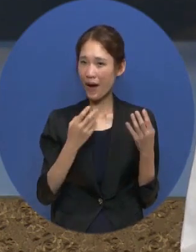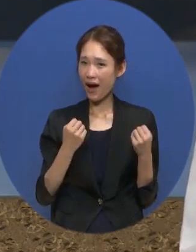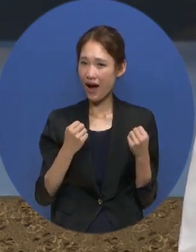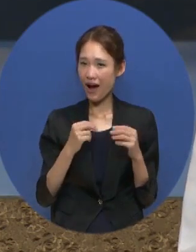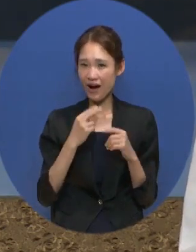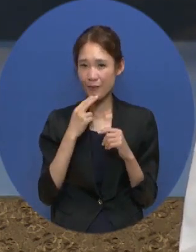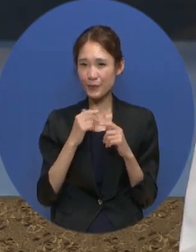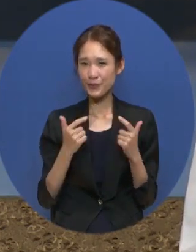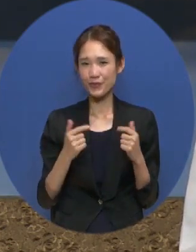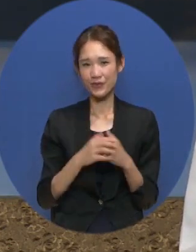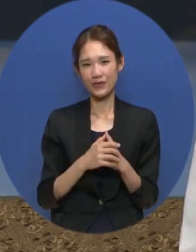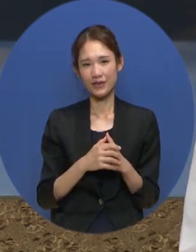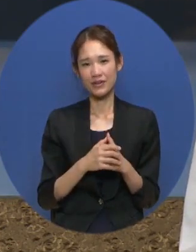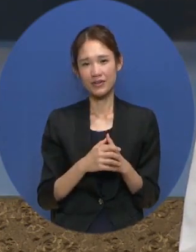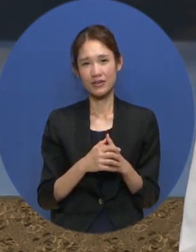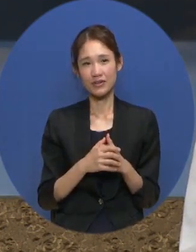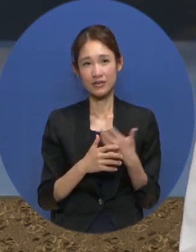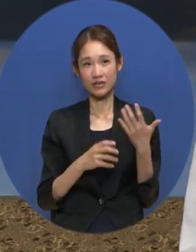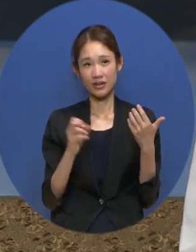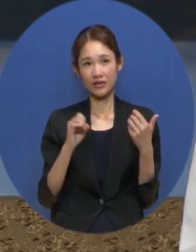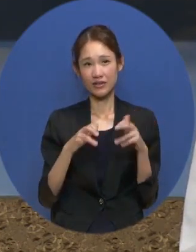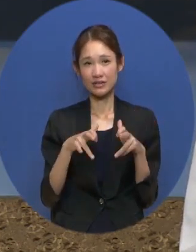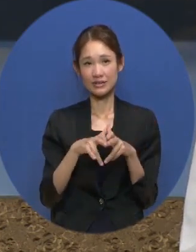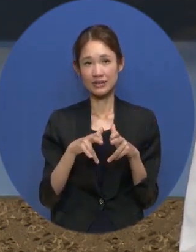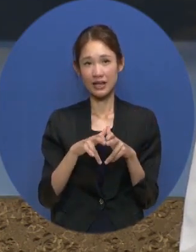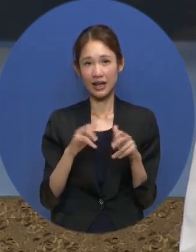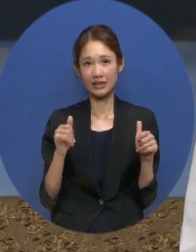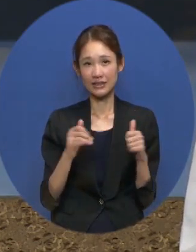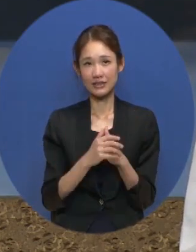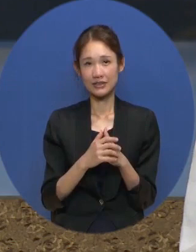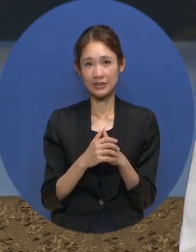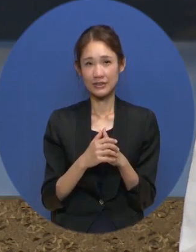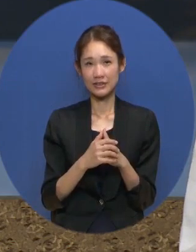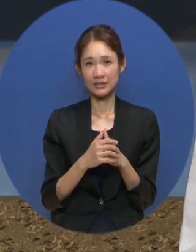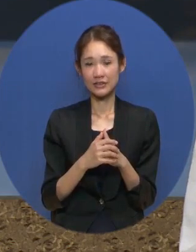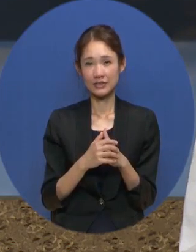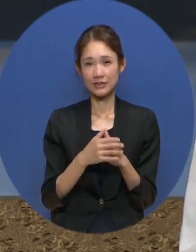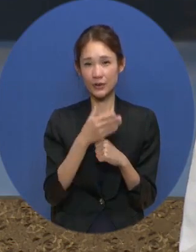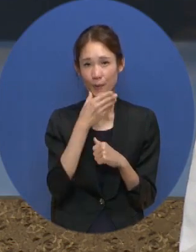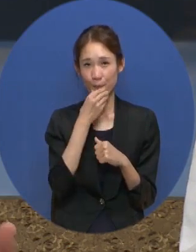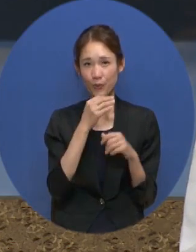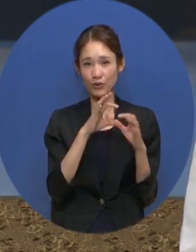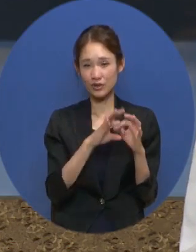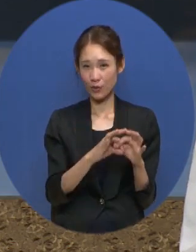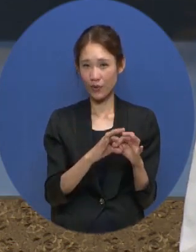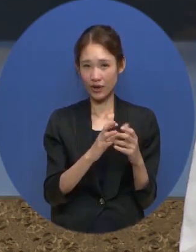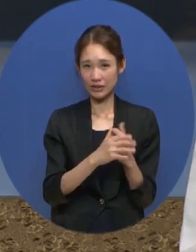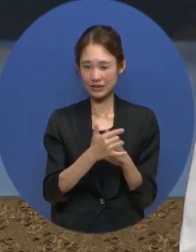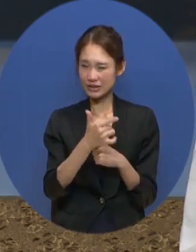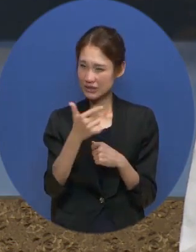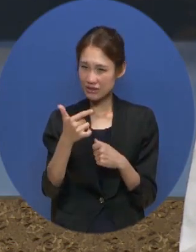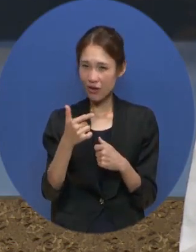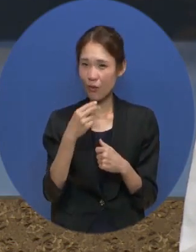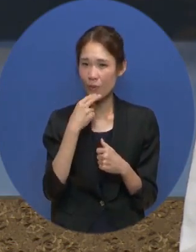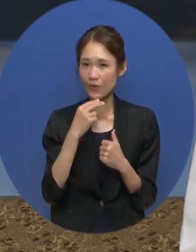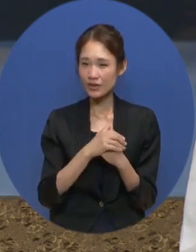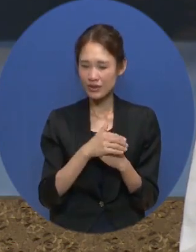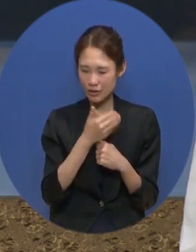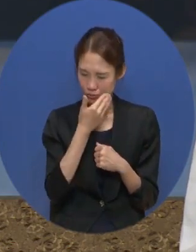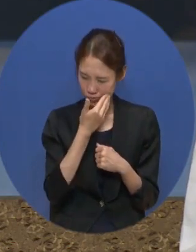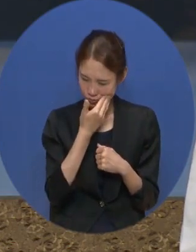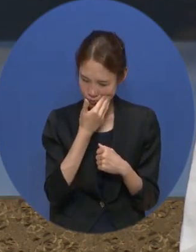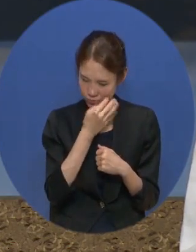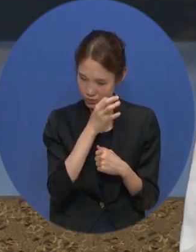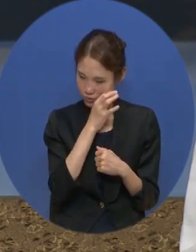아니고 네. 80%면 그렇다고 뭐 장애인 대단하신 건데 뭐 복지에 대해서 큰 것도 아니고 해서 사실 좀 부끄럽습니다.